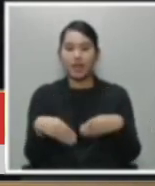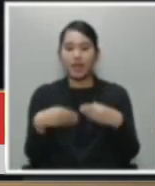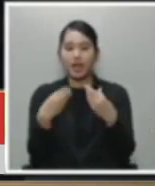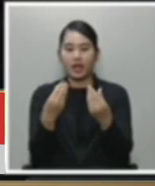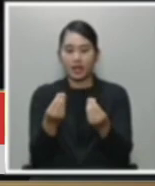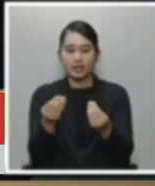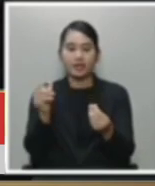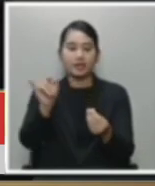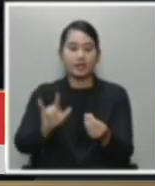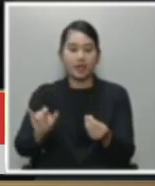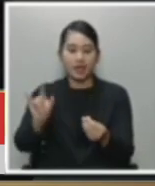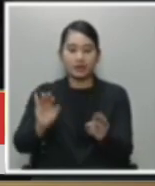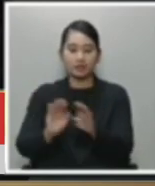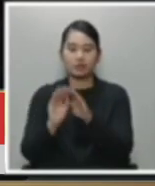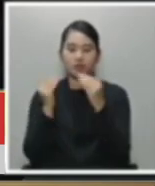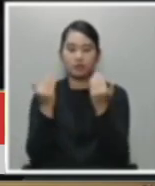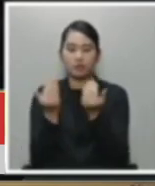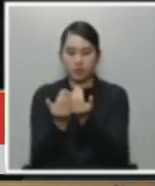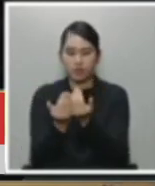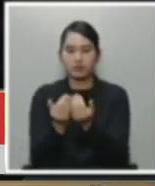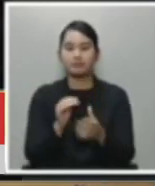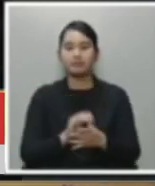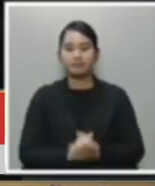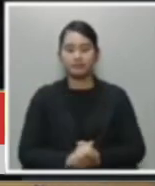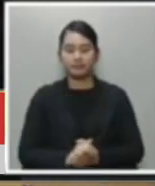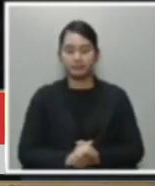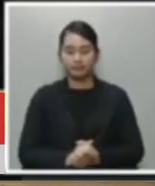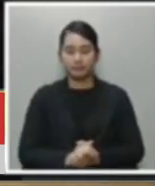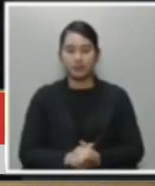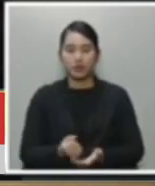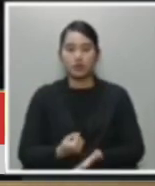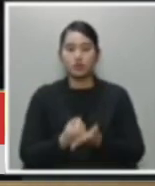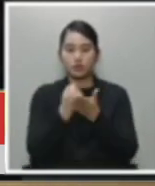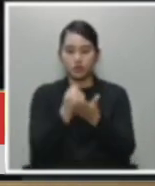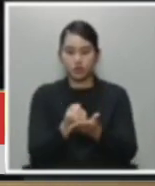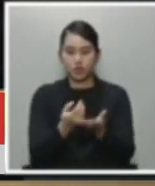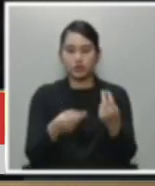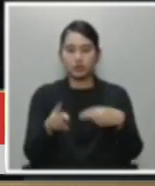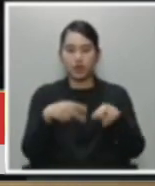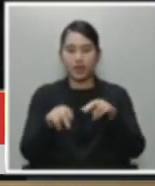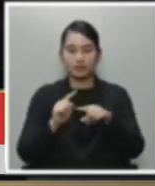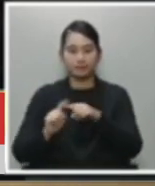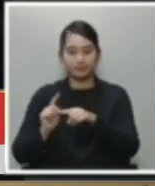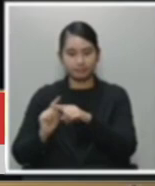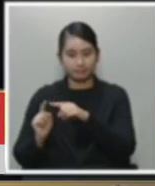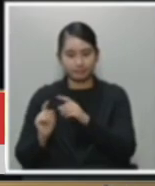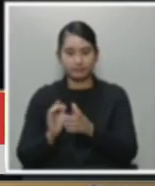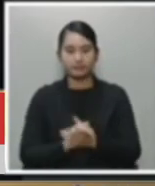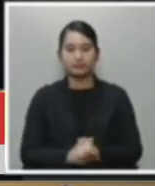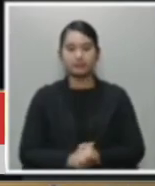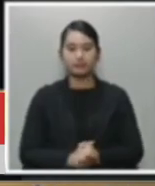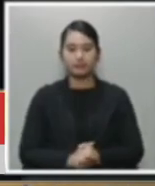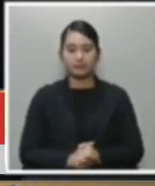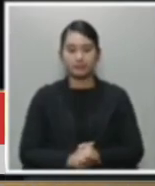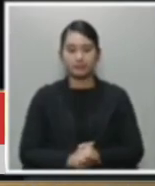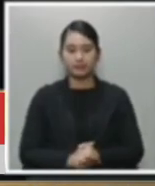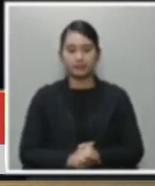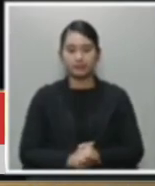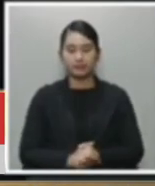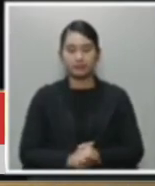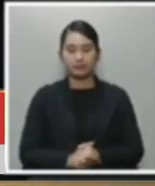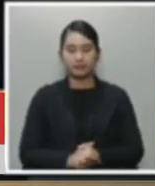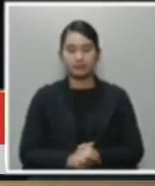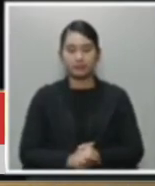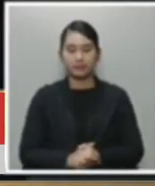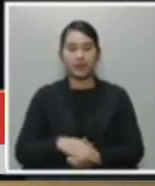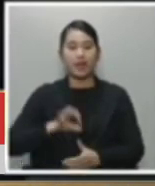ที่และผู้ประชาชนผู้เสียชีวิตแล้วก็ช่วยบำเพ็ญกุศลศพทุกรายท่านประทานเหรียญพระรูปเ